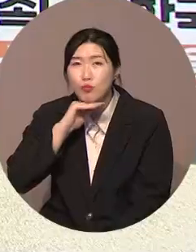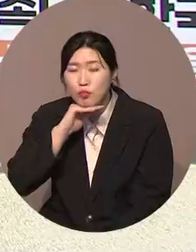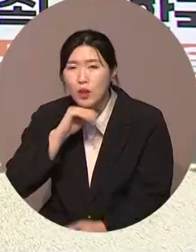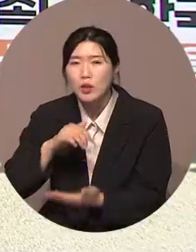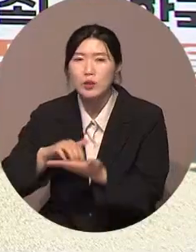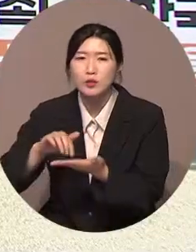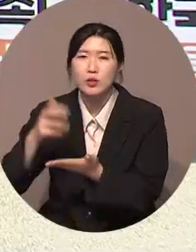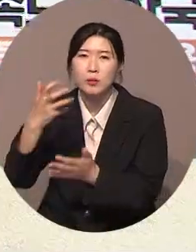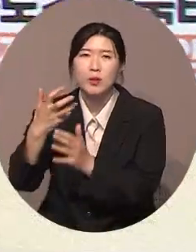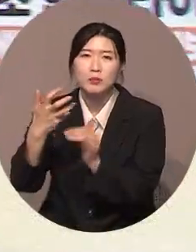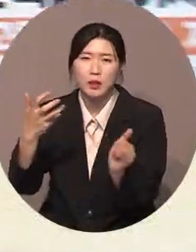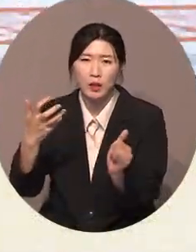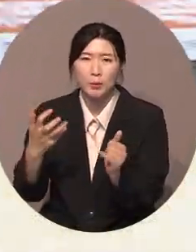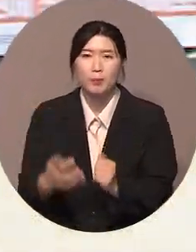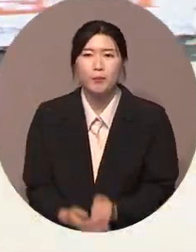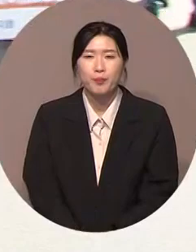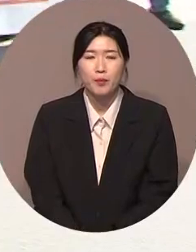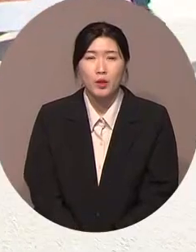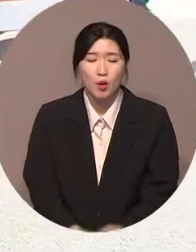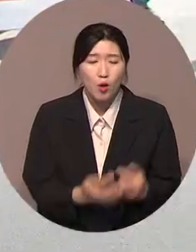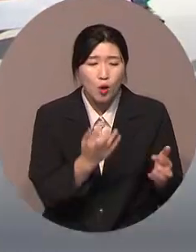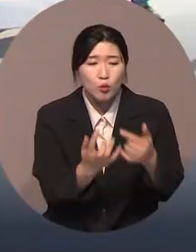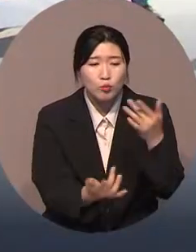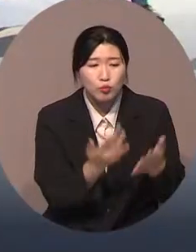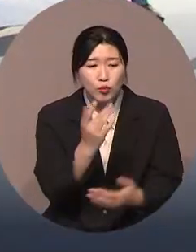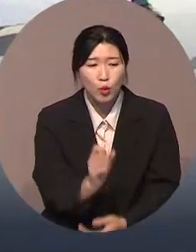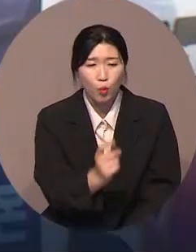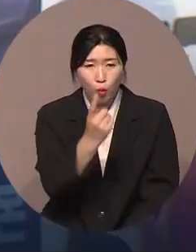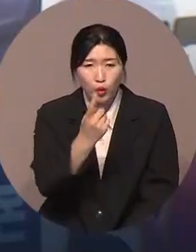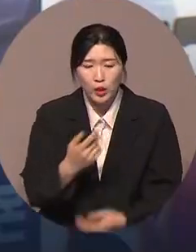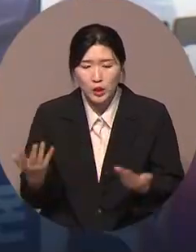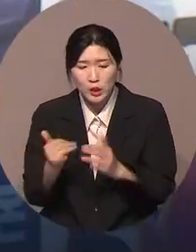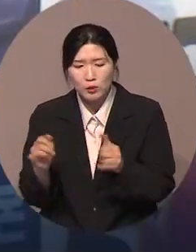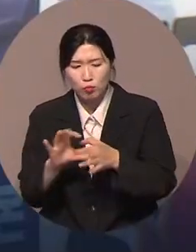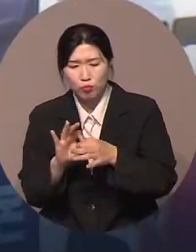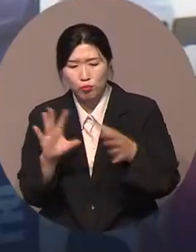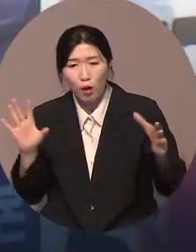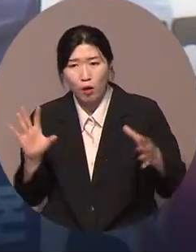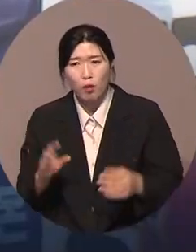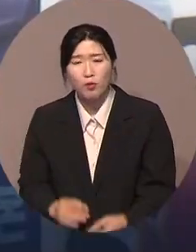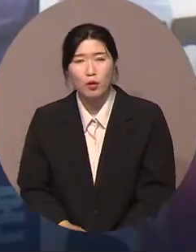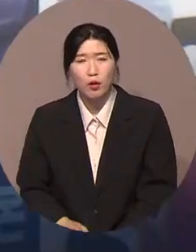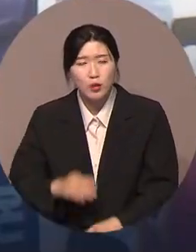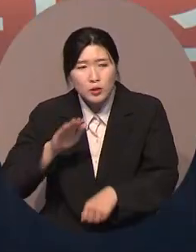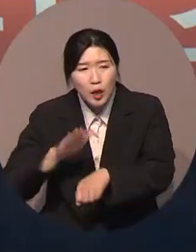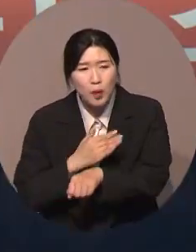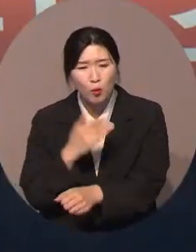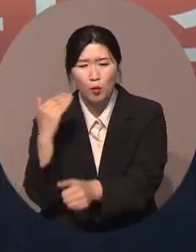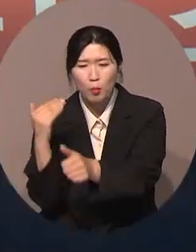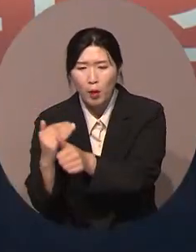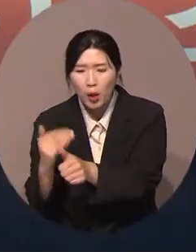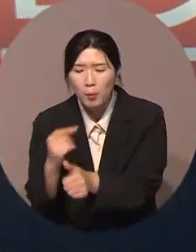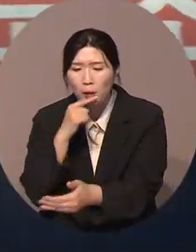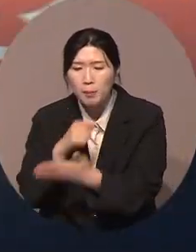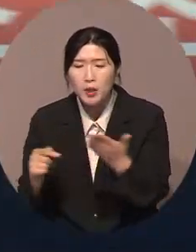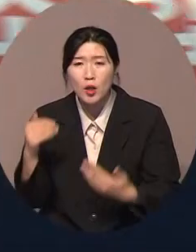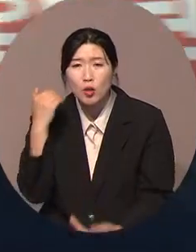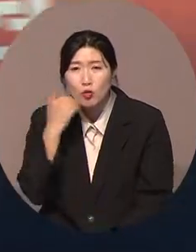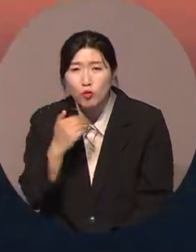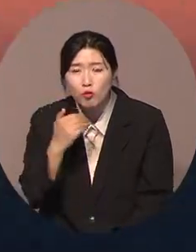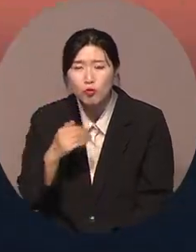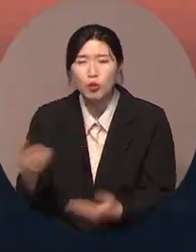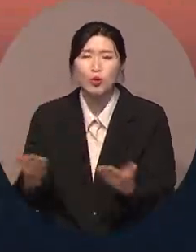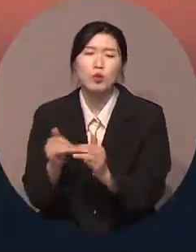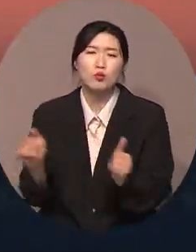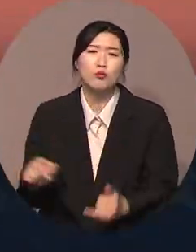강제 휴업 중입니다. 화재가 노동자들의 책임이 아닌데도 불구하고 이 화재를 핑계를 대면서 그 인원 감축하고